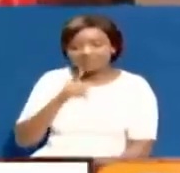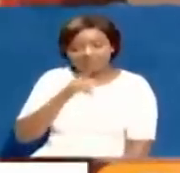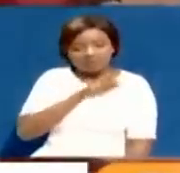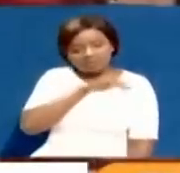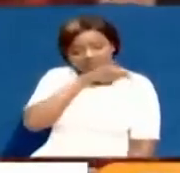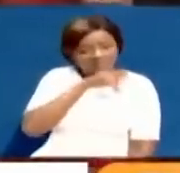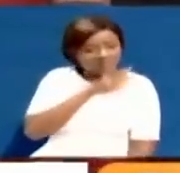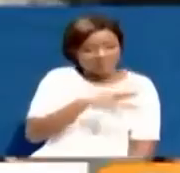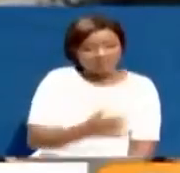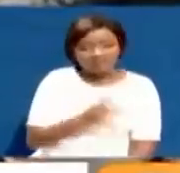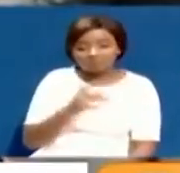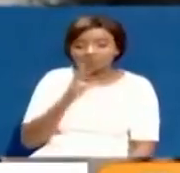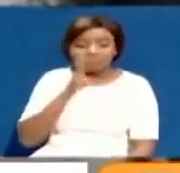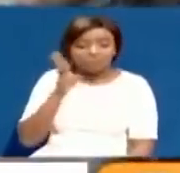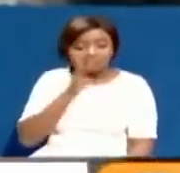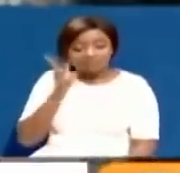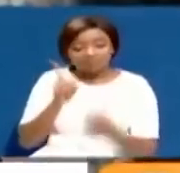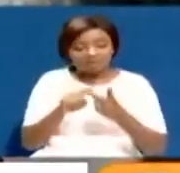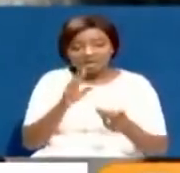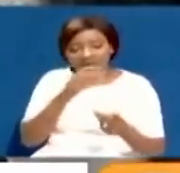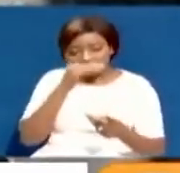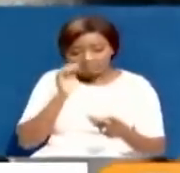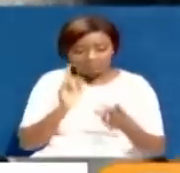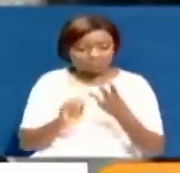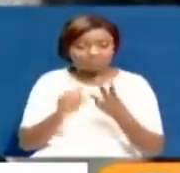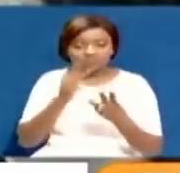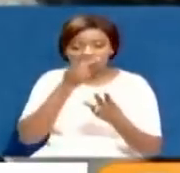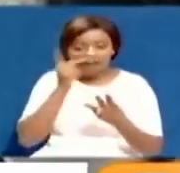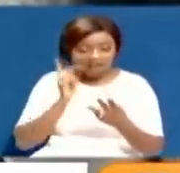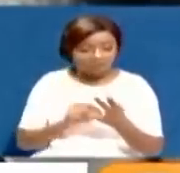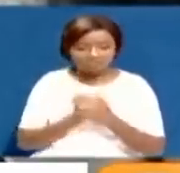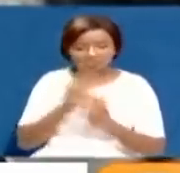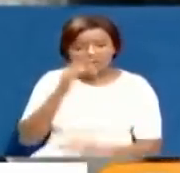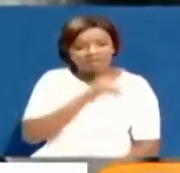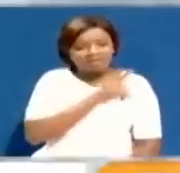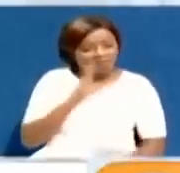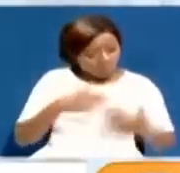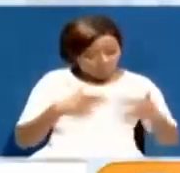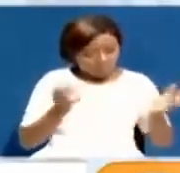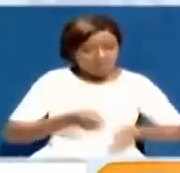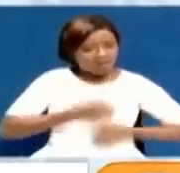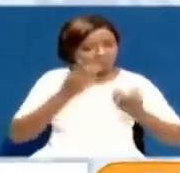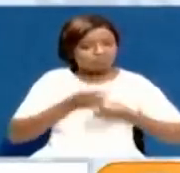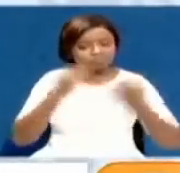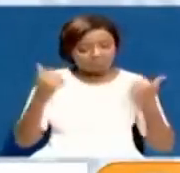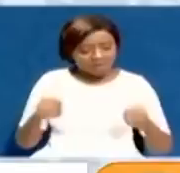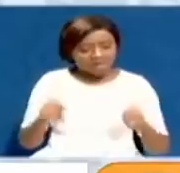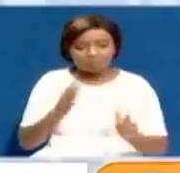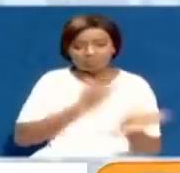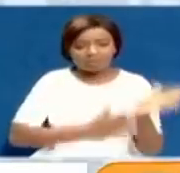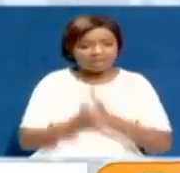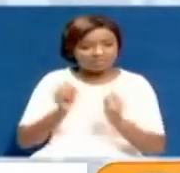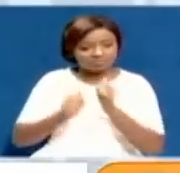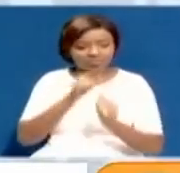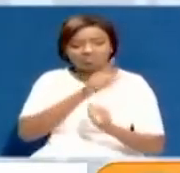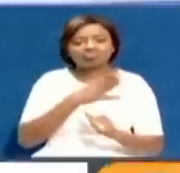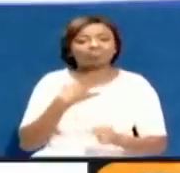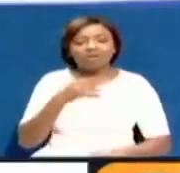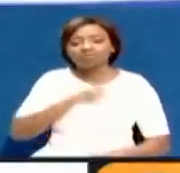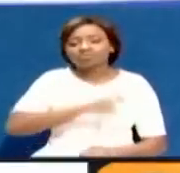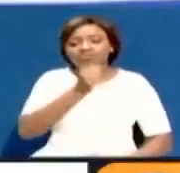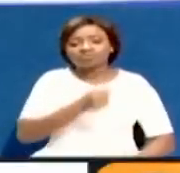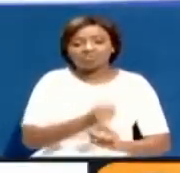Odinga, Moses Wetangula and Kalonzo Musyoka, indicating that they had not yet disclosed their plans for the country and were riding on the president's